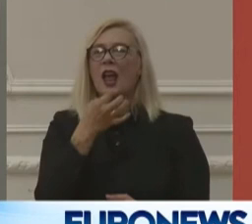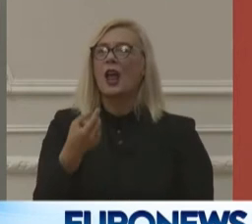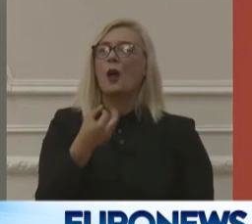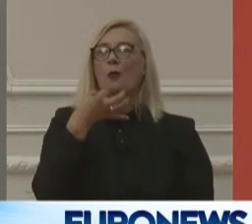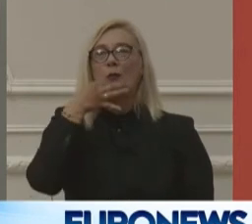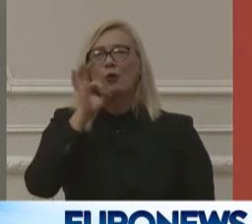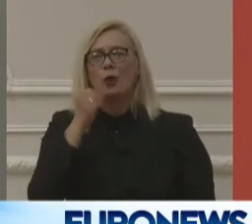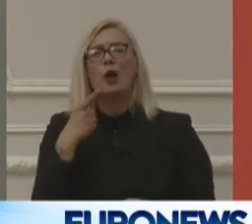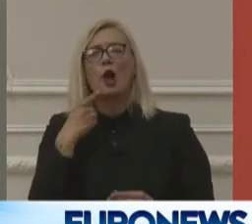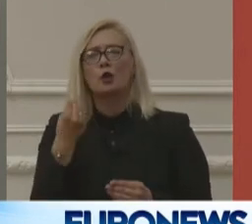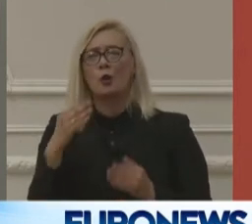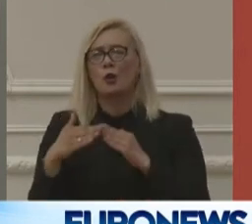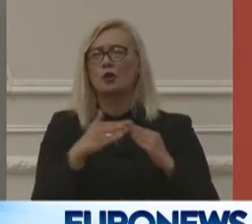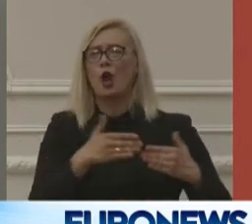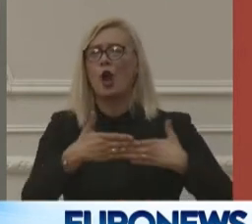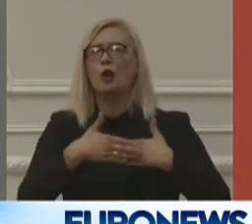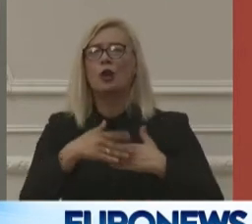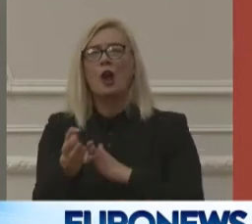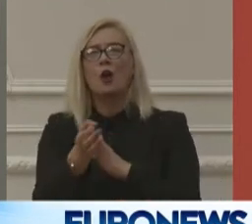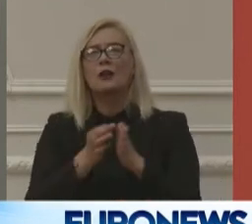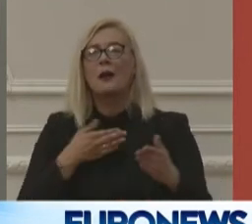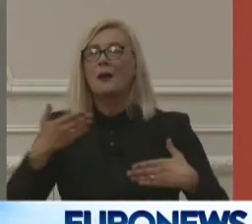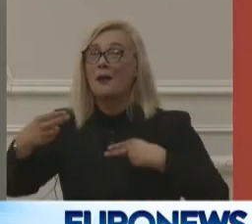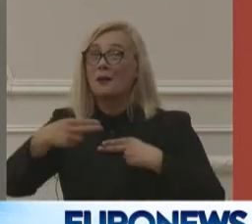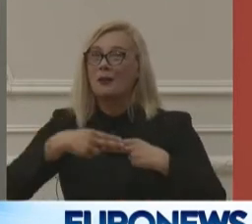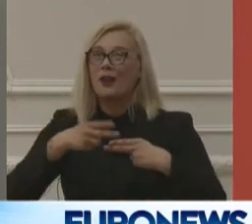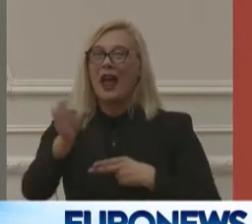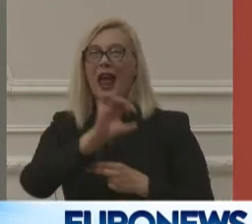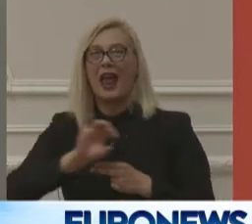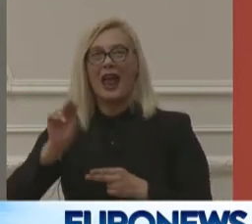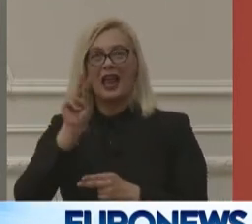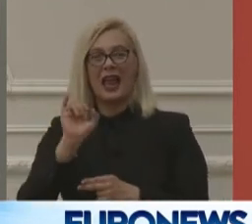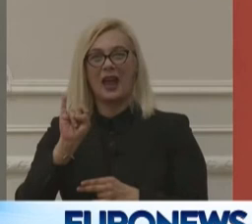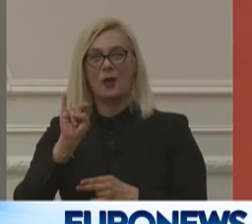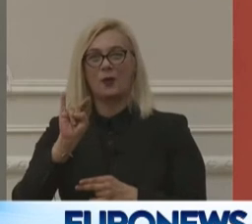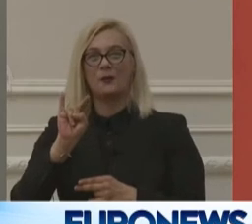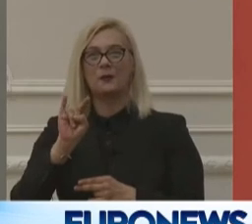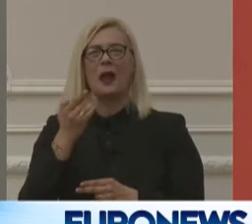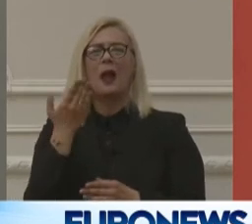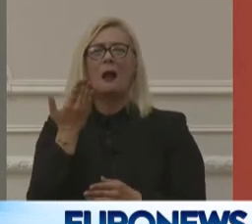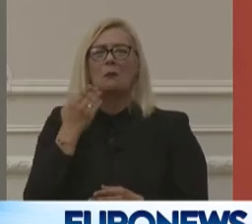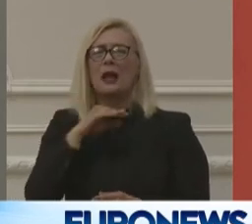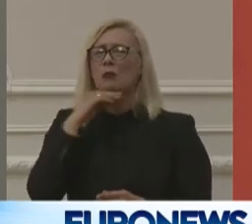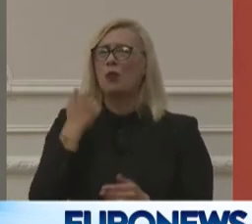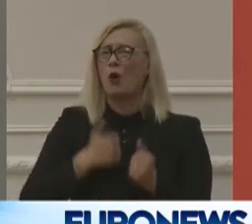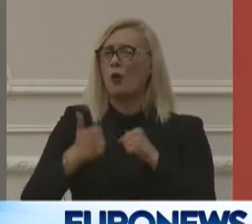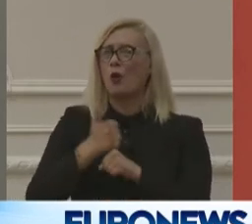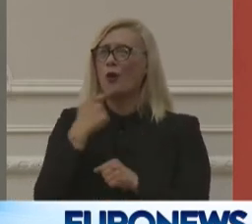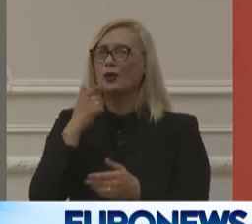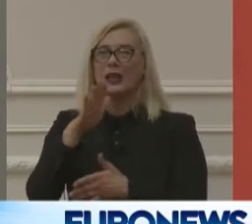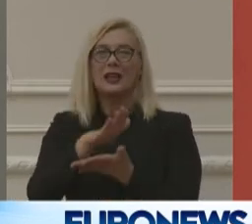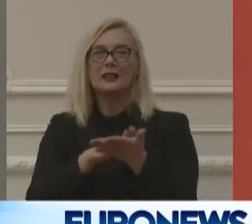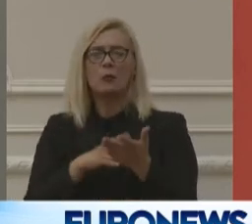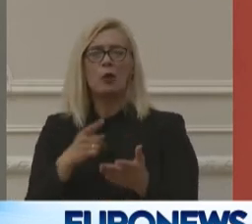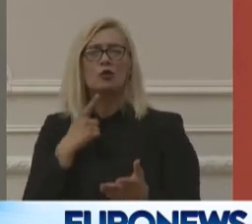fuqizohet ekonomia, përmirësohen marrëdhëniet ndërqindësore dhe përshpejton përafrimin drejt bashkimit evropian. Përpara shumë vitesh